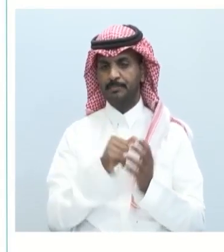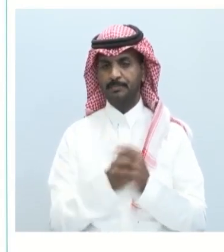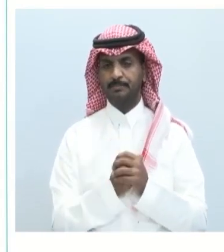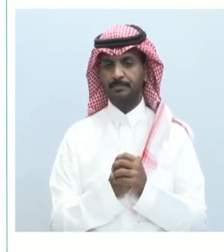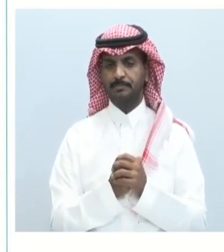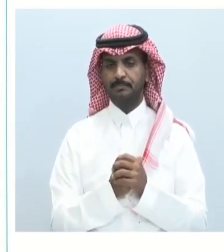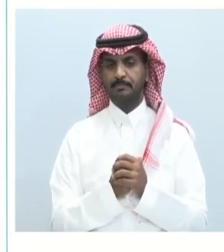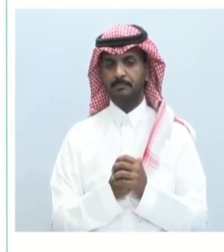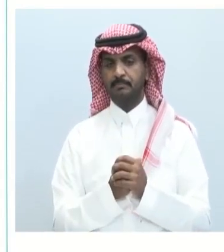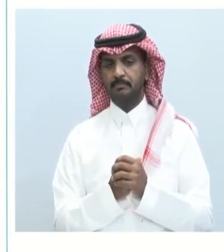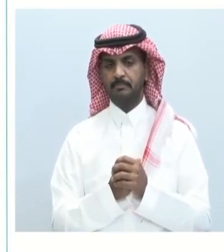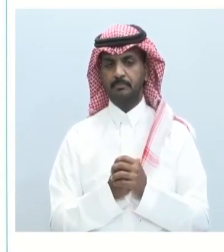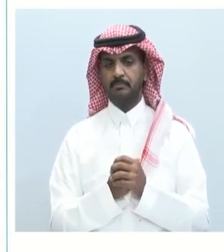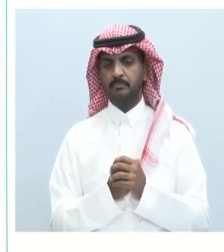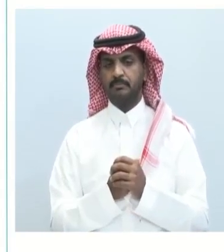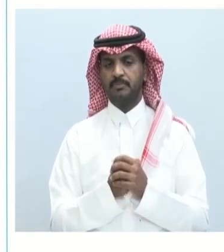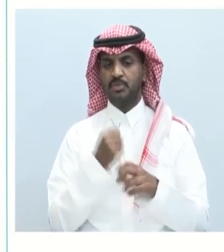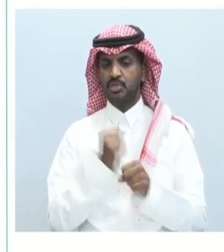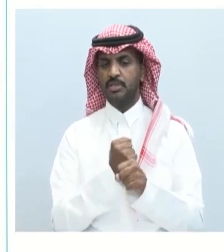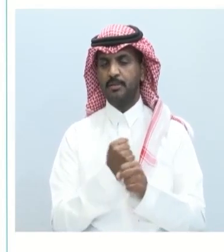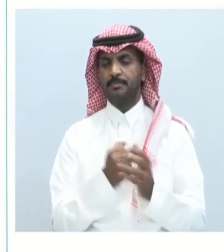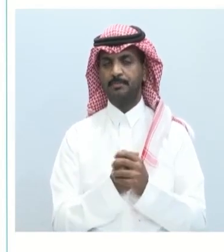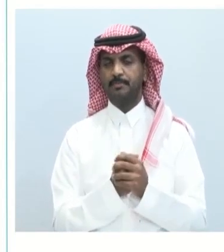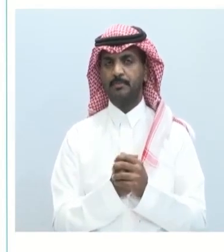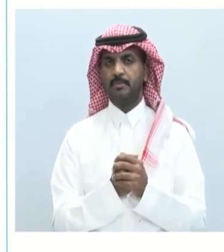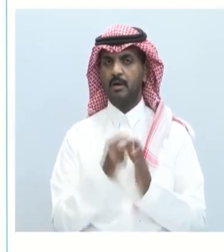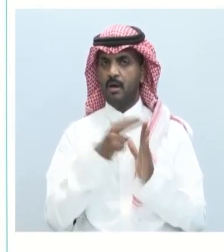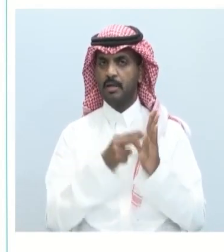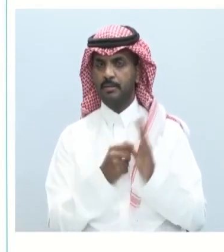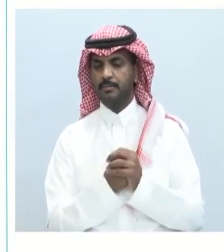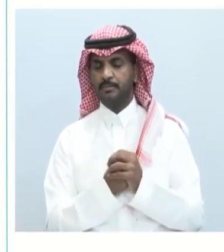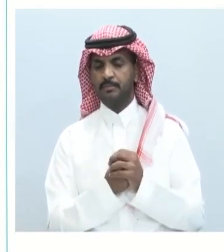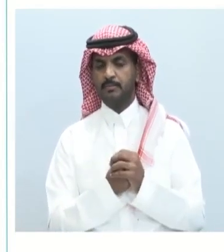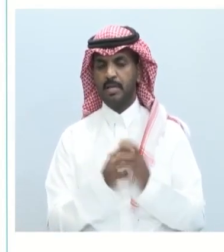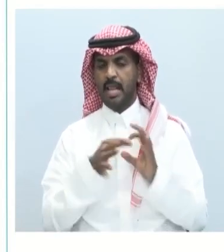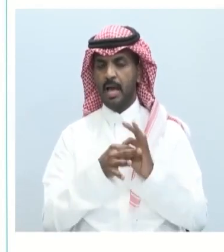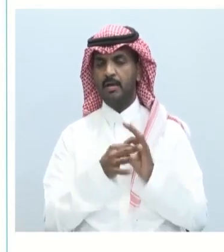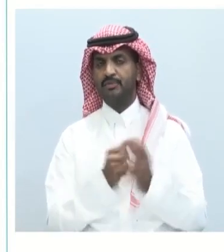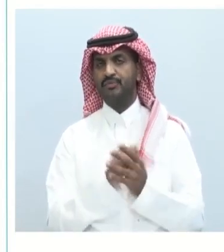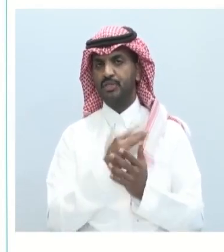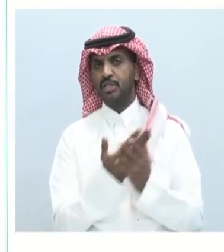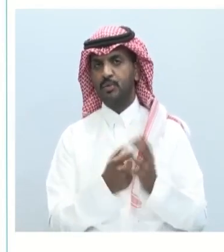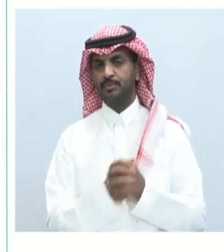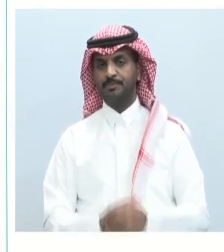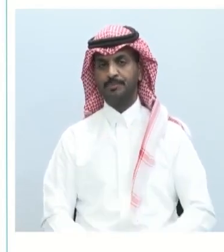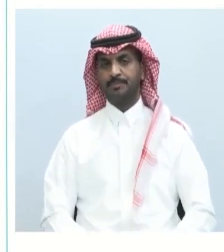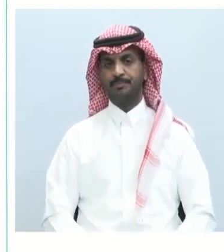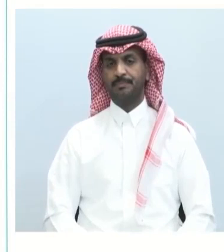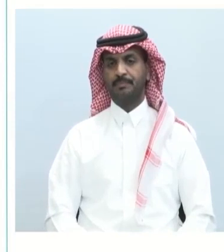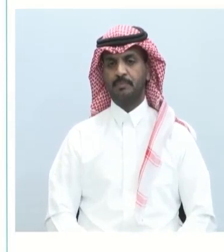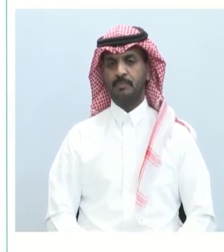ونضغط على انشاء ليقوم بانشاء قاعده او العلاقات في الجداول في قاعده